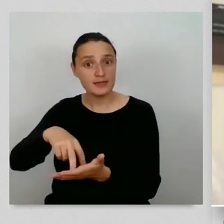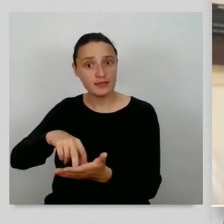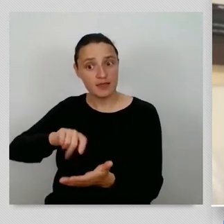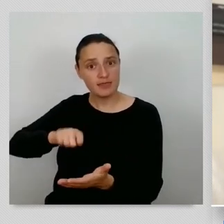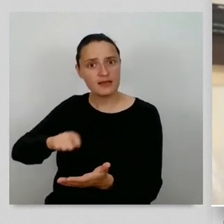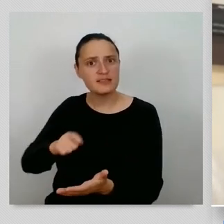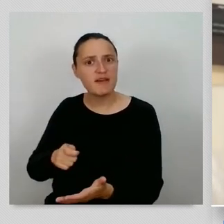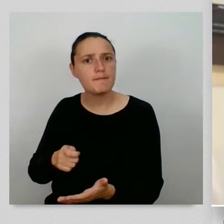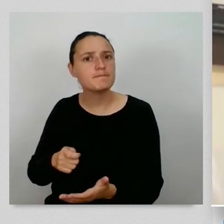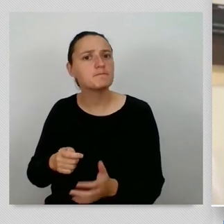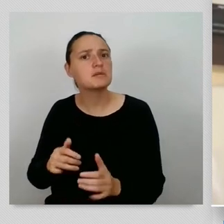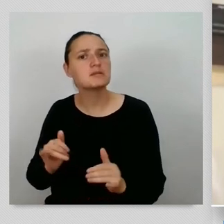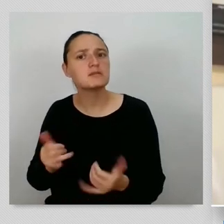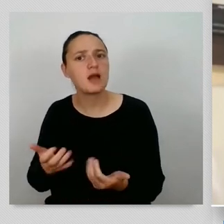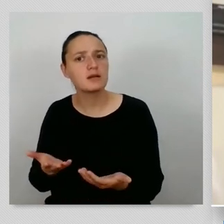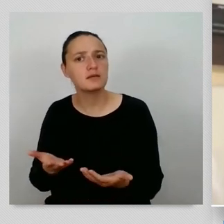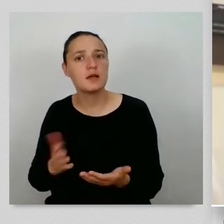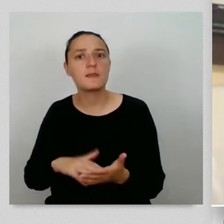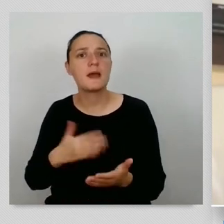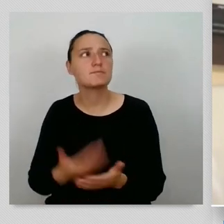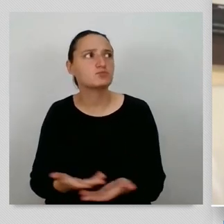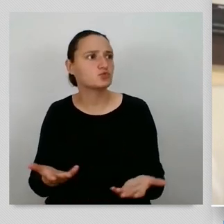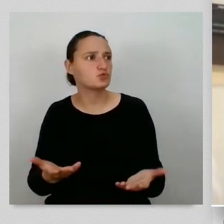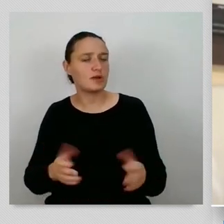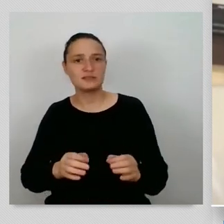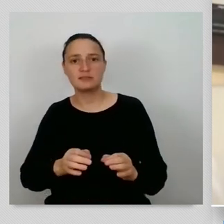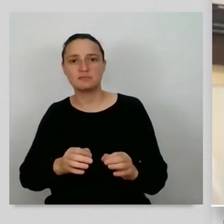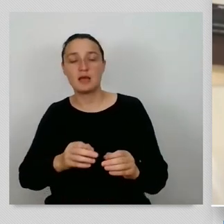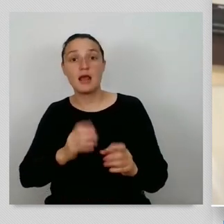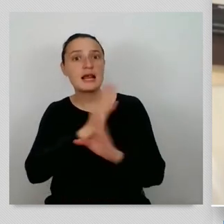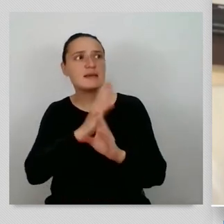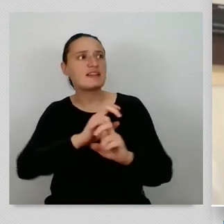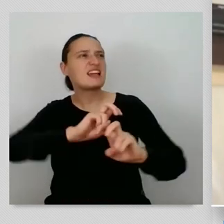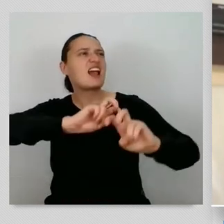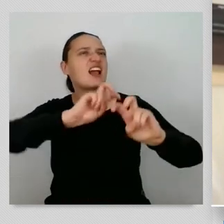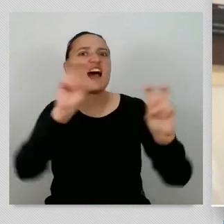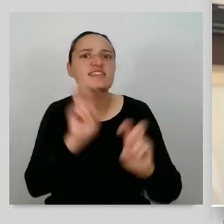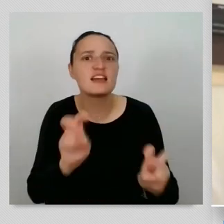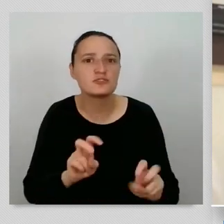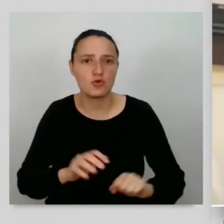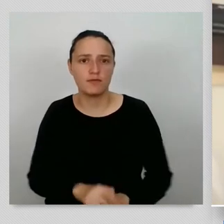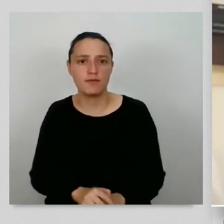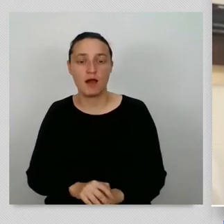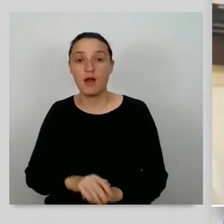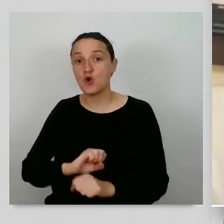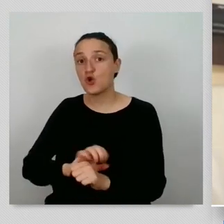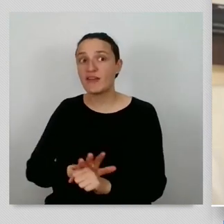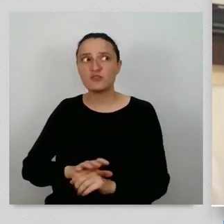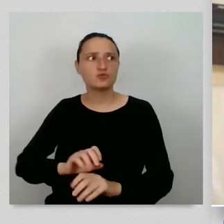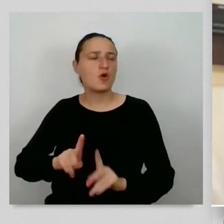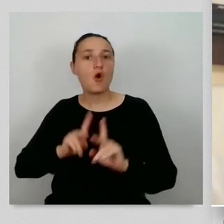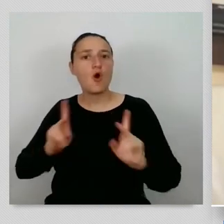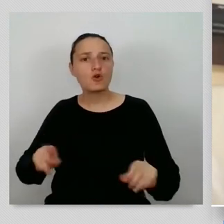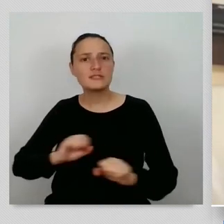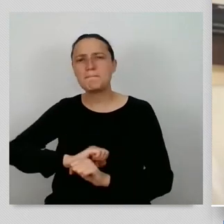także w skali, mówimy o katastrofie klimatycznej, prawda? Mówimy o pandemii. Z jednej strony